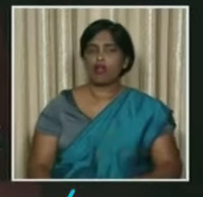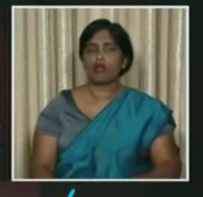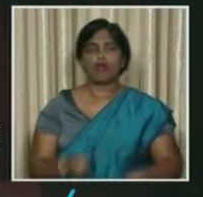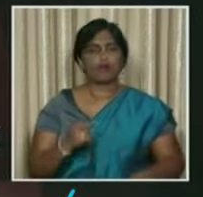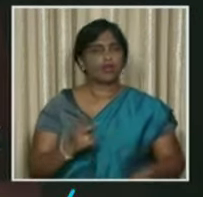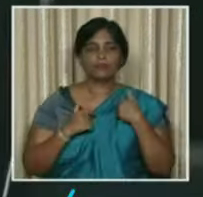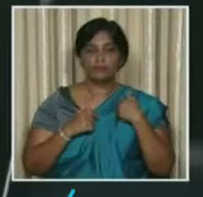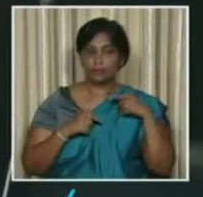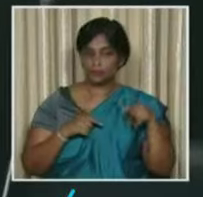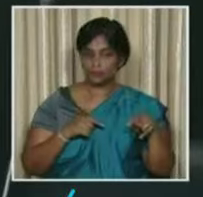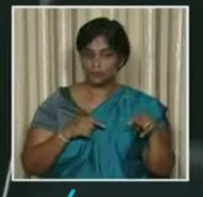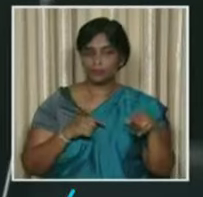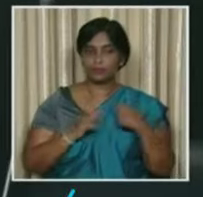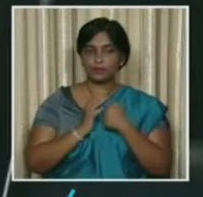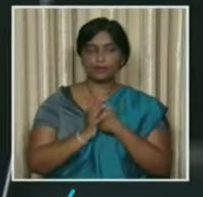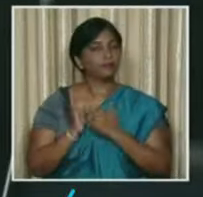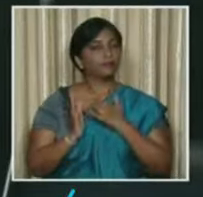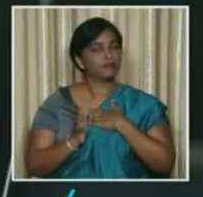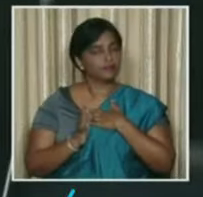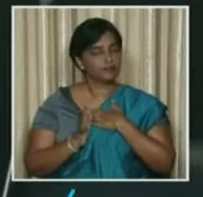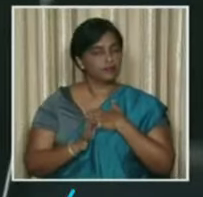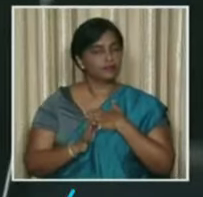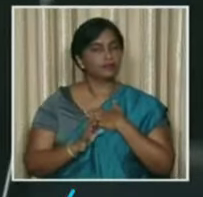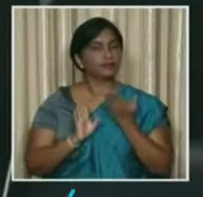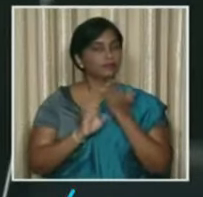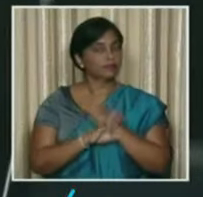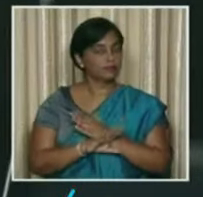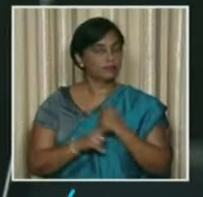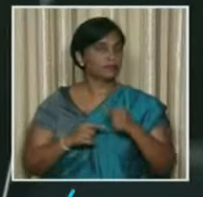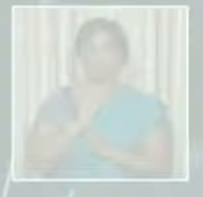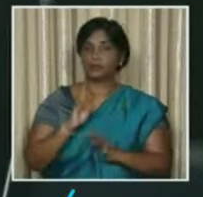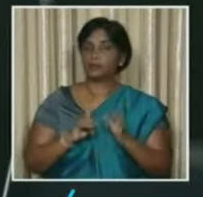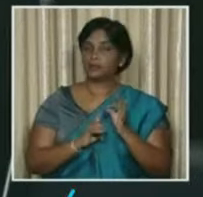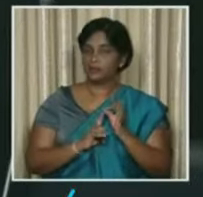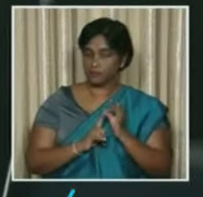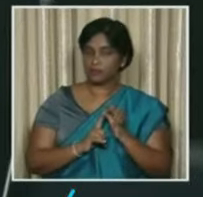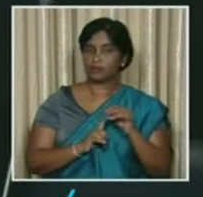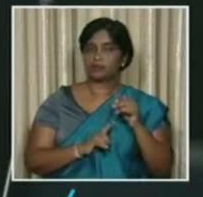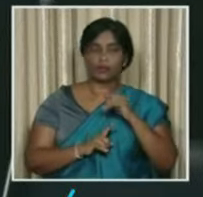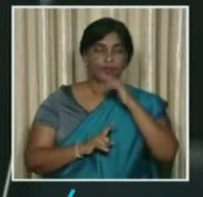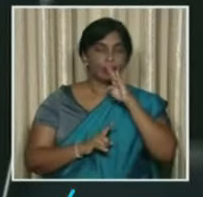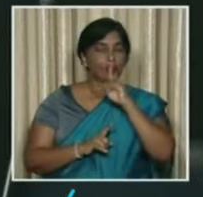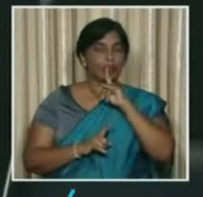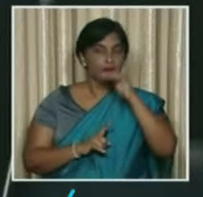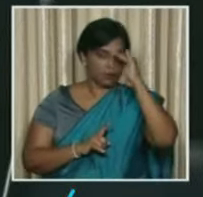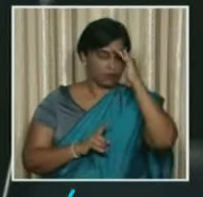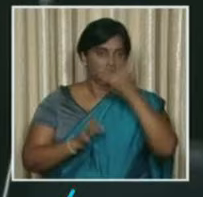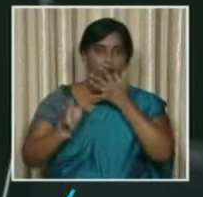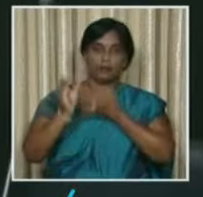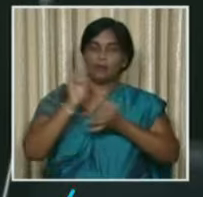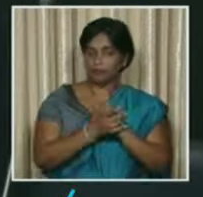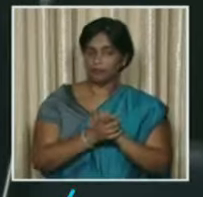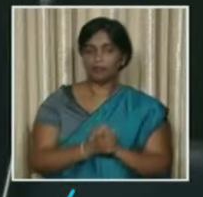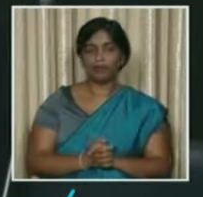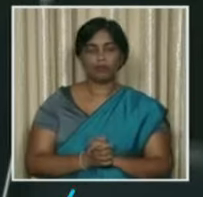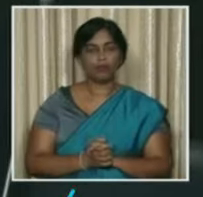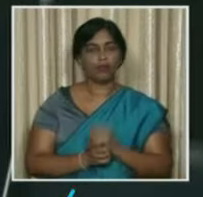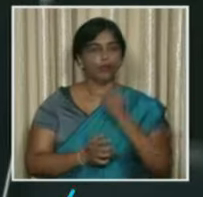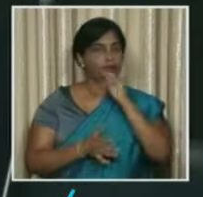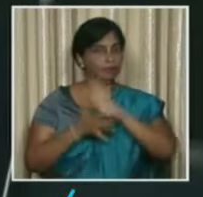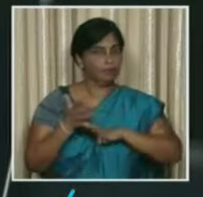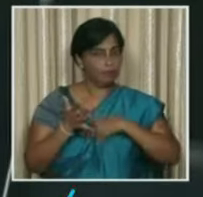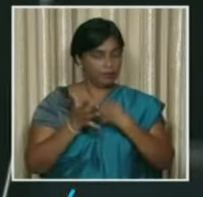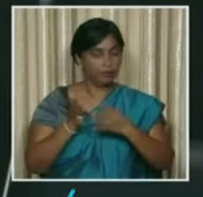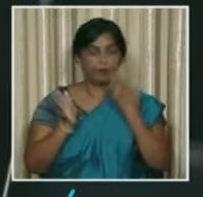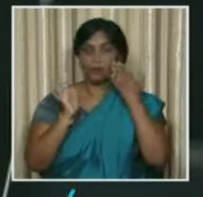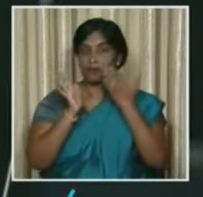2024 යෝජනා හැදුවේ? ගරු අග්‍රාමාත්‍යතුමා, එවකට සිට විපක්ෂයේ මන්ත්‍රීවරු කතානායකතුමාට පැමිණිල්ලක් ලෙසත් ඉදිරිපත් කළා. අයවැය ලේඛනය